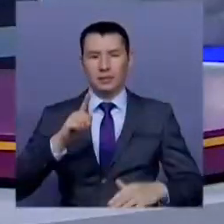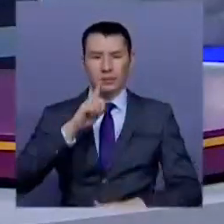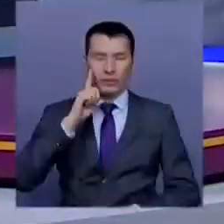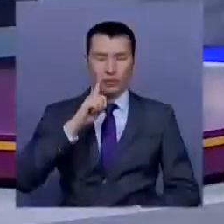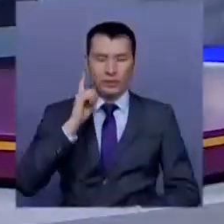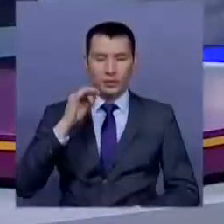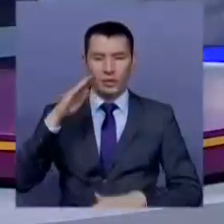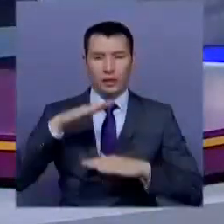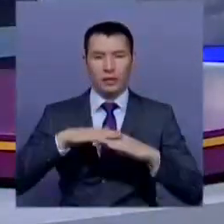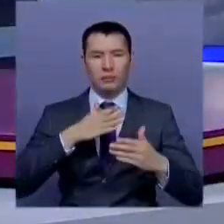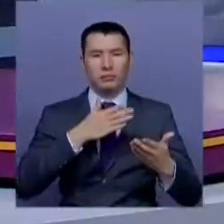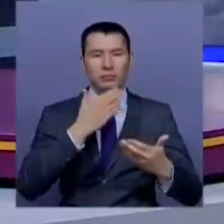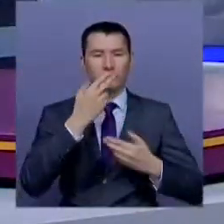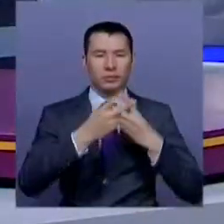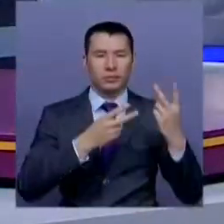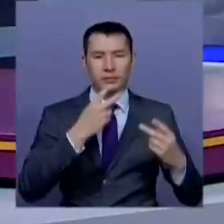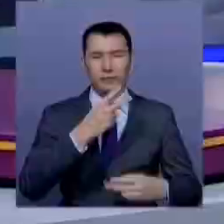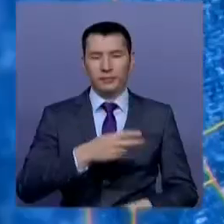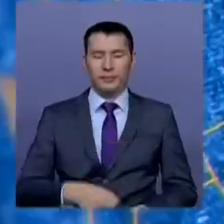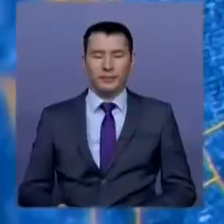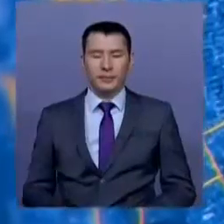Аким оценила масштаб строительства.